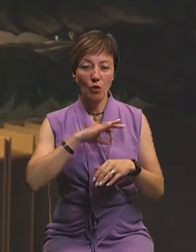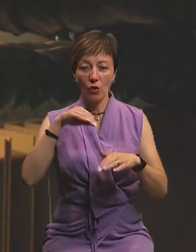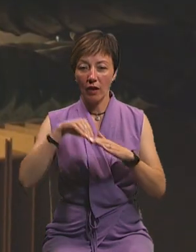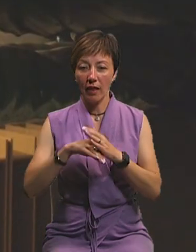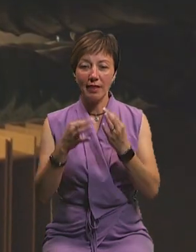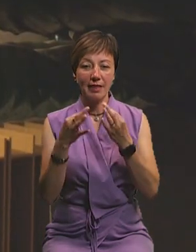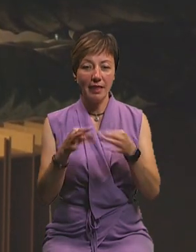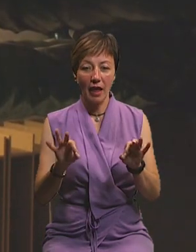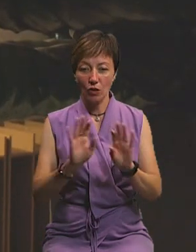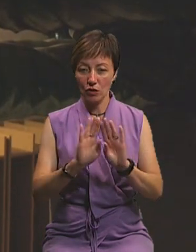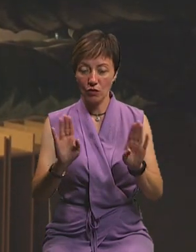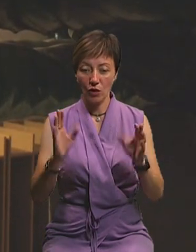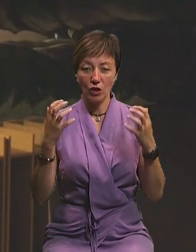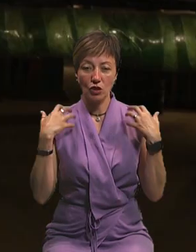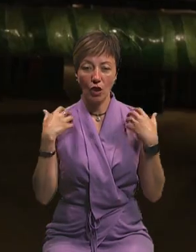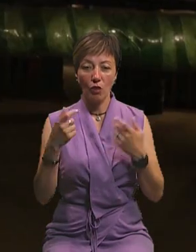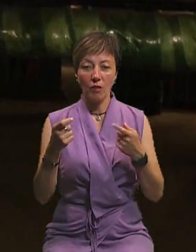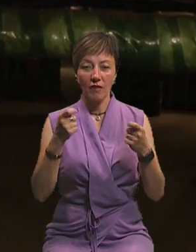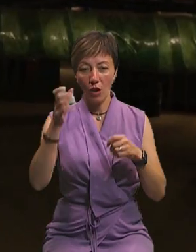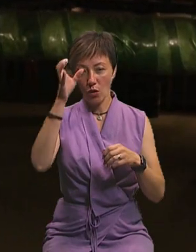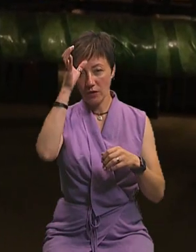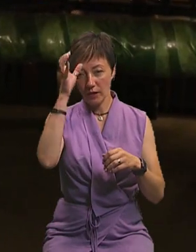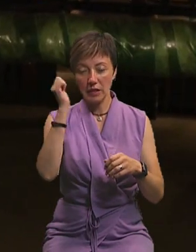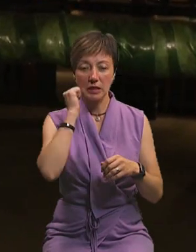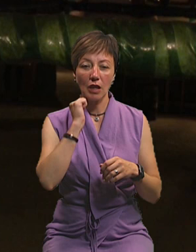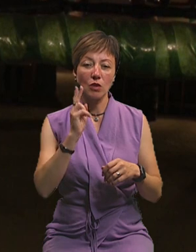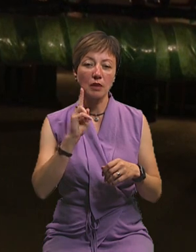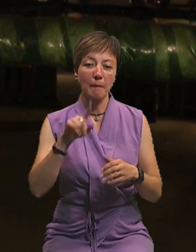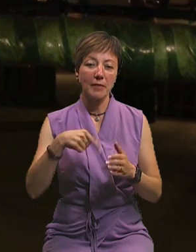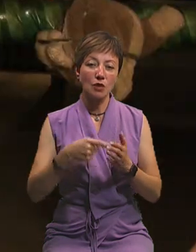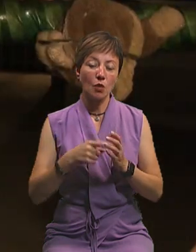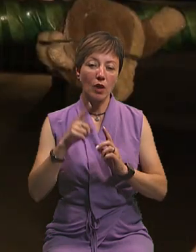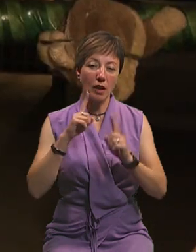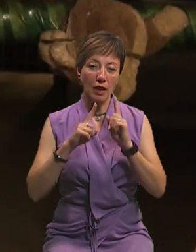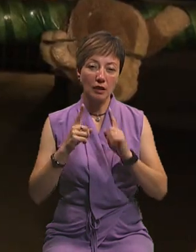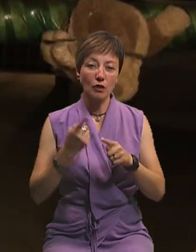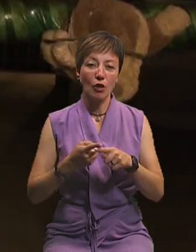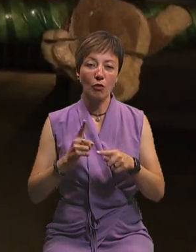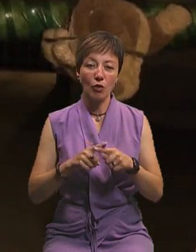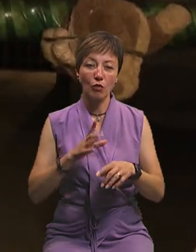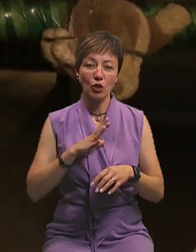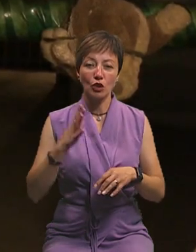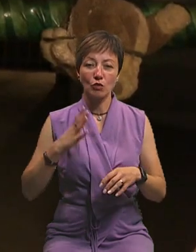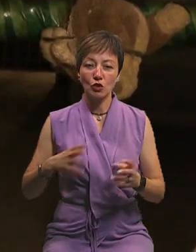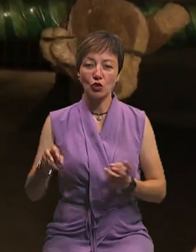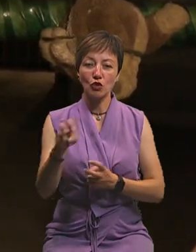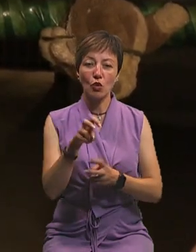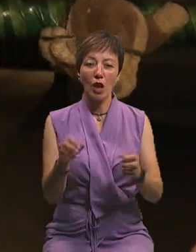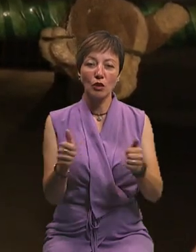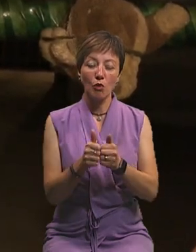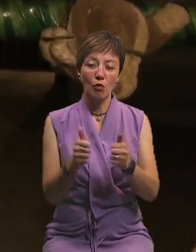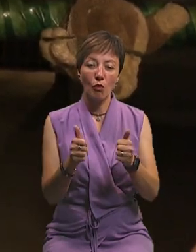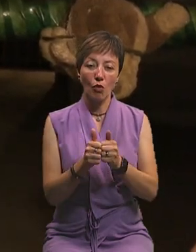не дозволила каже Начальник Управління освіти Старокостянтинівської міської ради Анатолій Пасічник тому ми були змушені шукати поруч